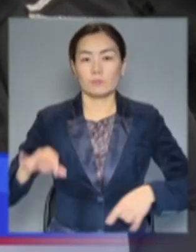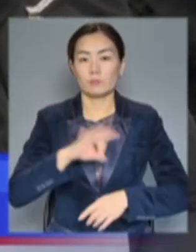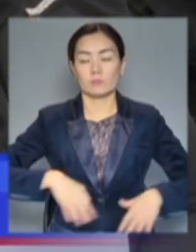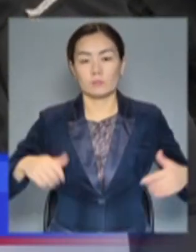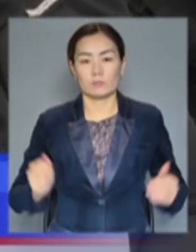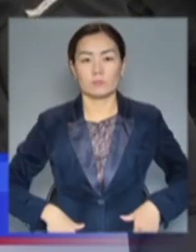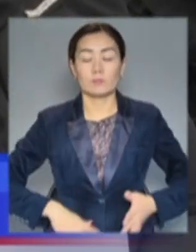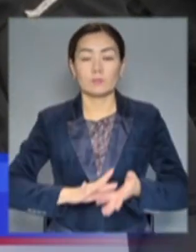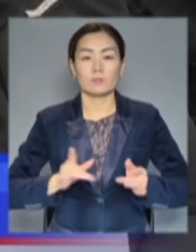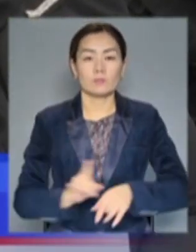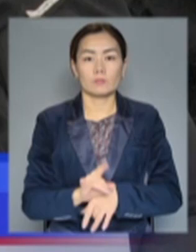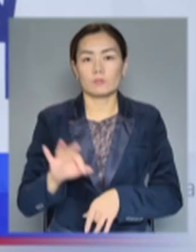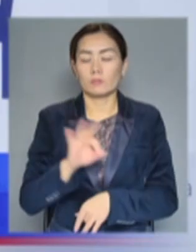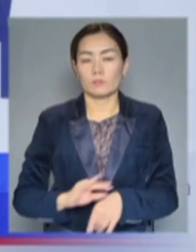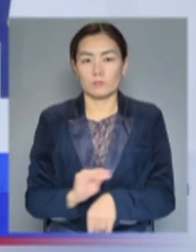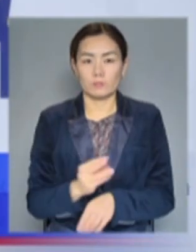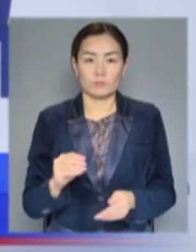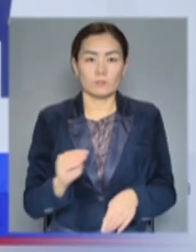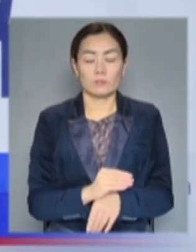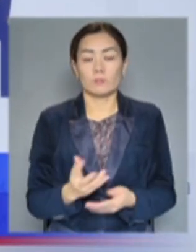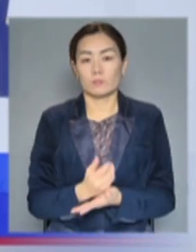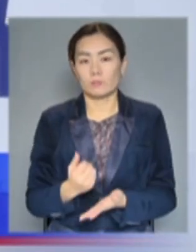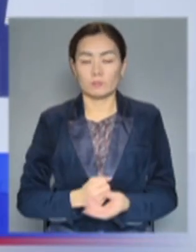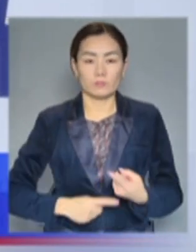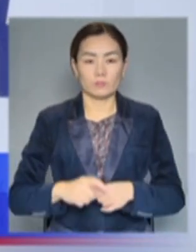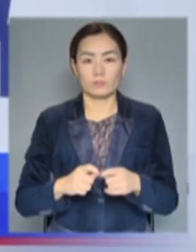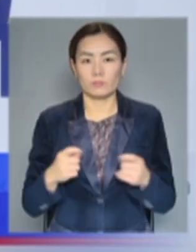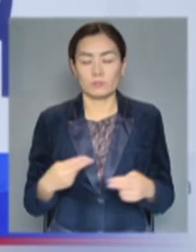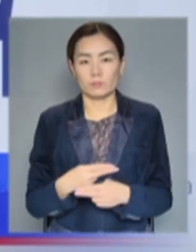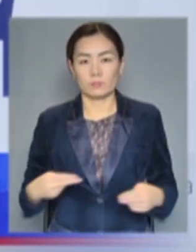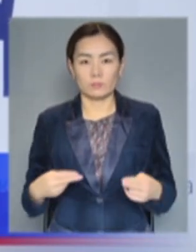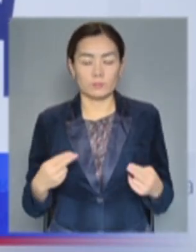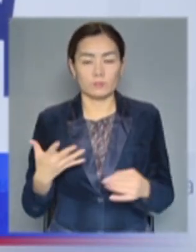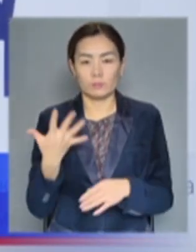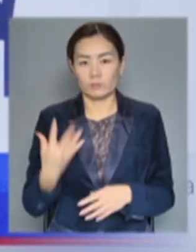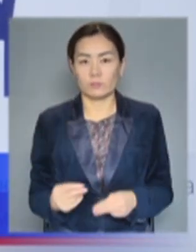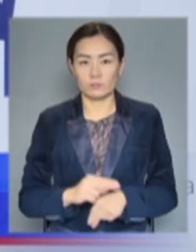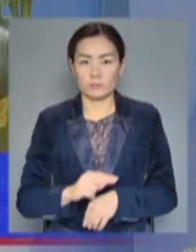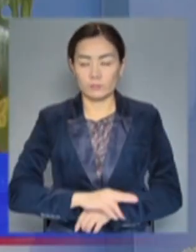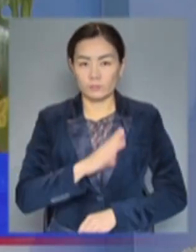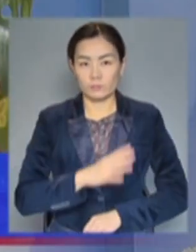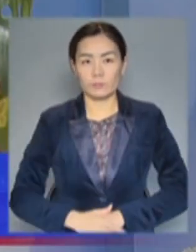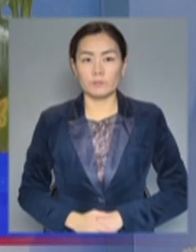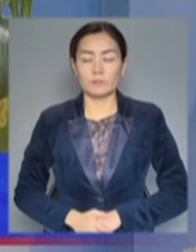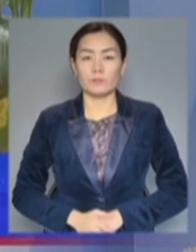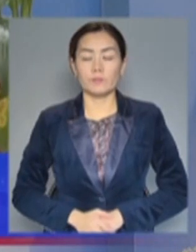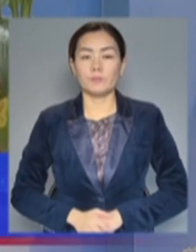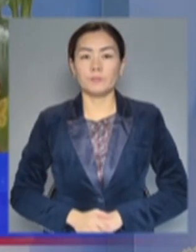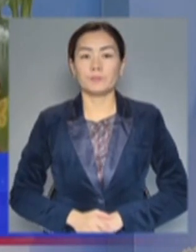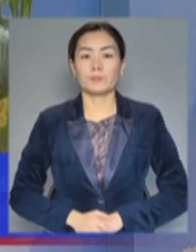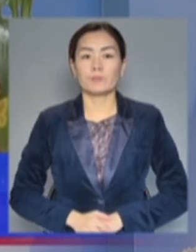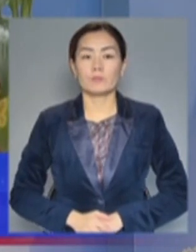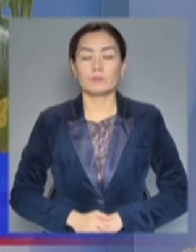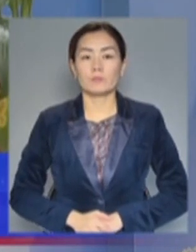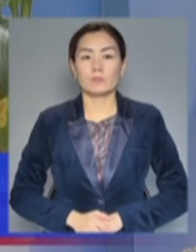туралы және интернет алаяқты қосымша қаражат табу немесе бизнес ашу тақырыбында 5 күн бойы білім алған. Керемет жоба, керемет